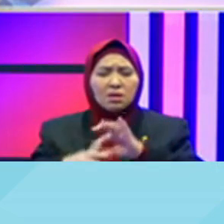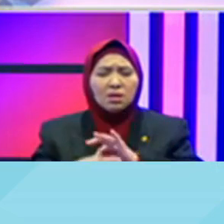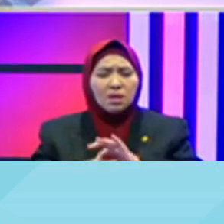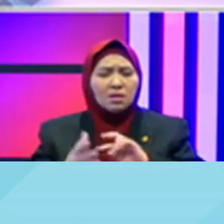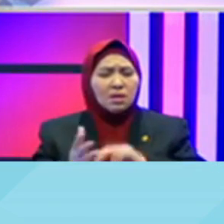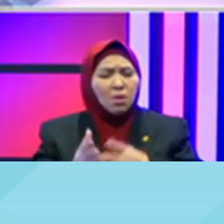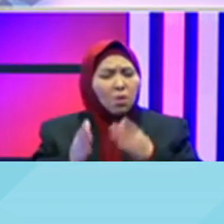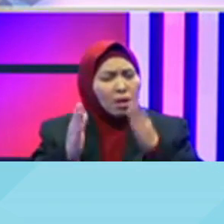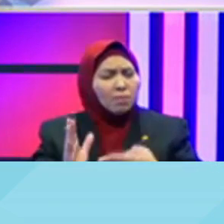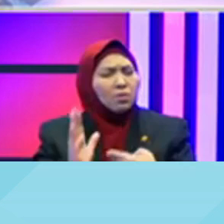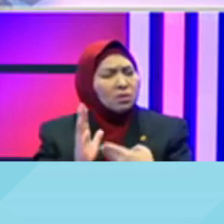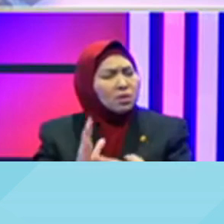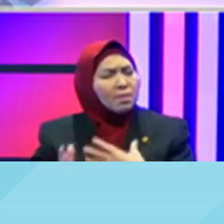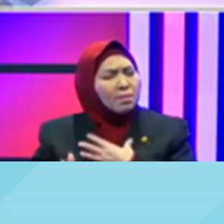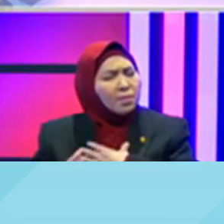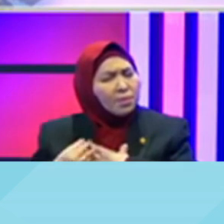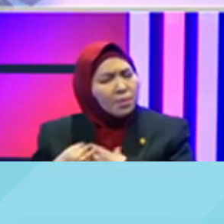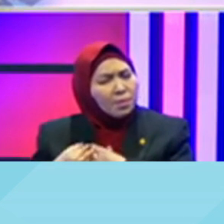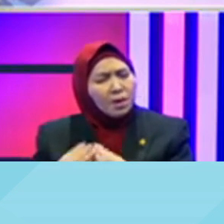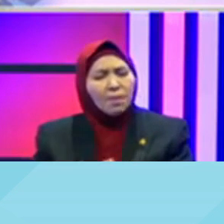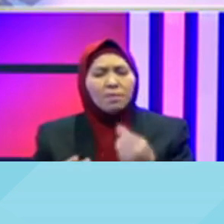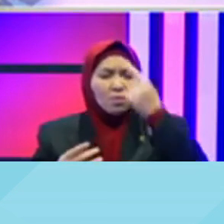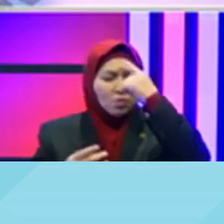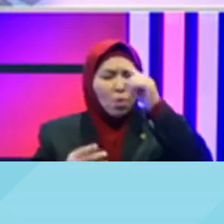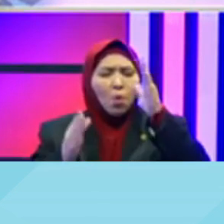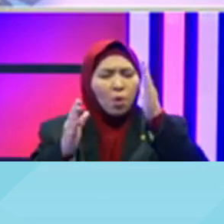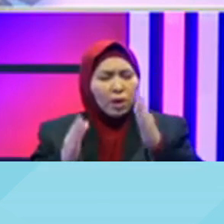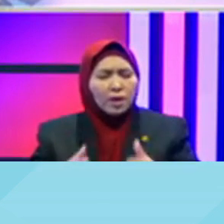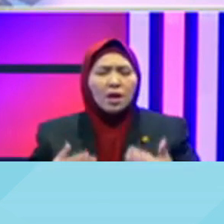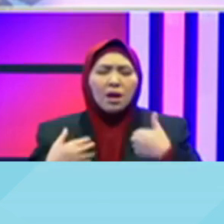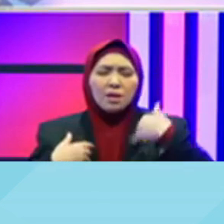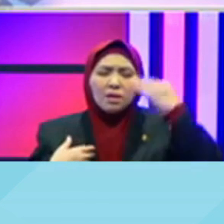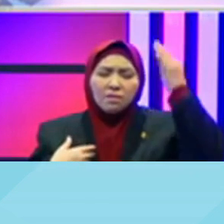لآيات لأولي النهى